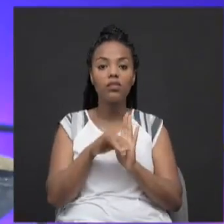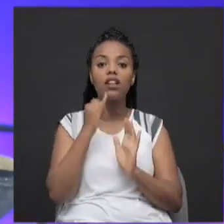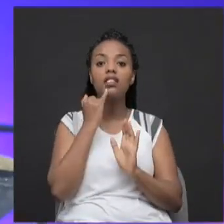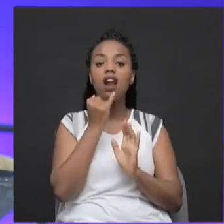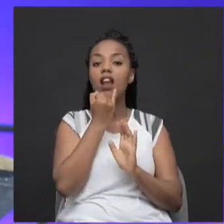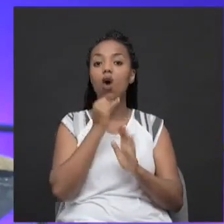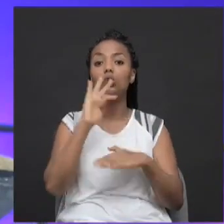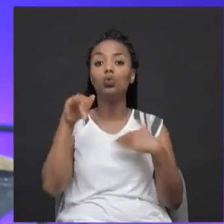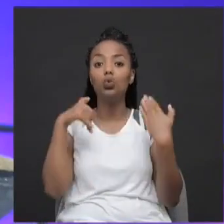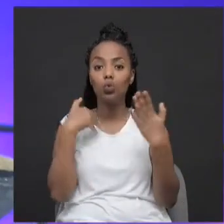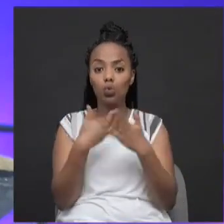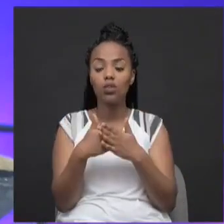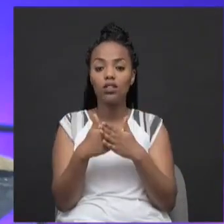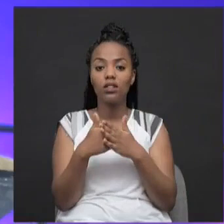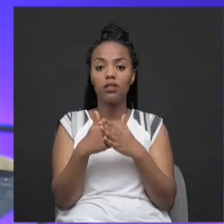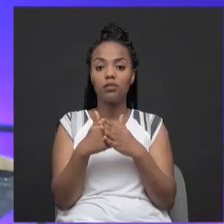እስራኤላውያን ሁሉ